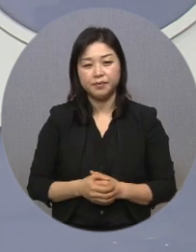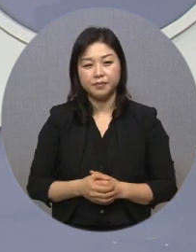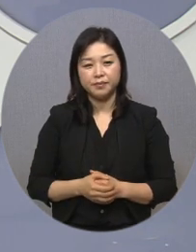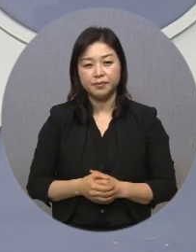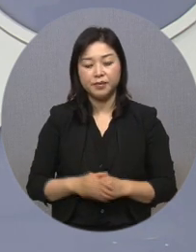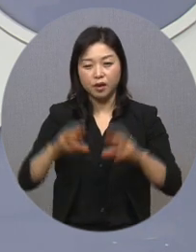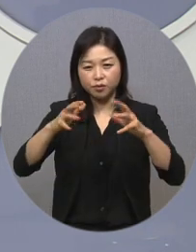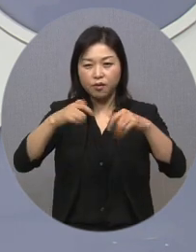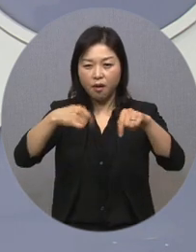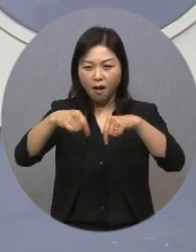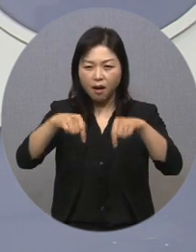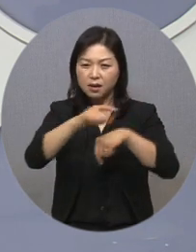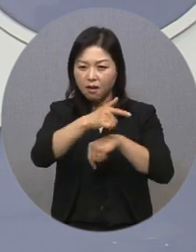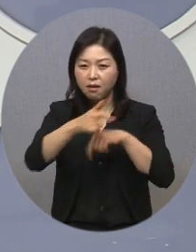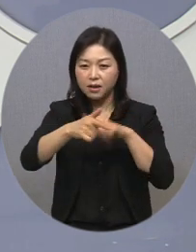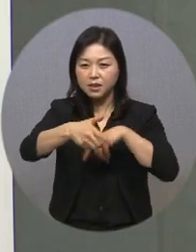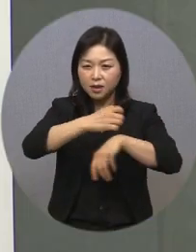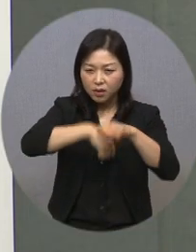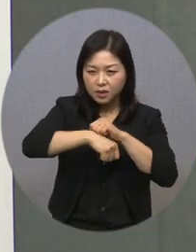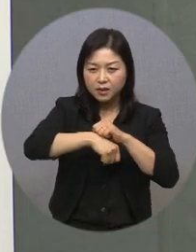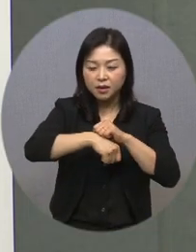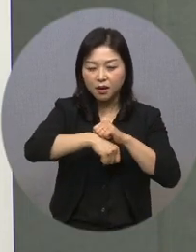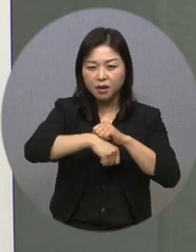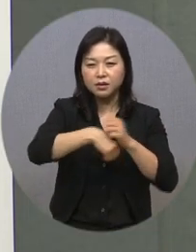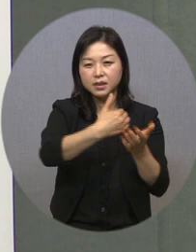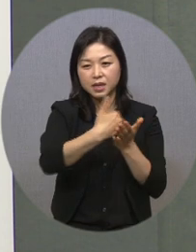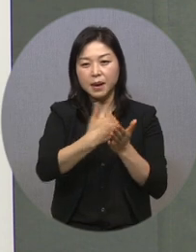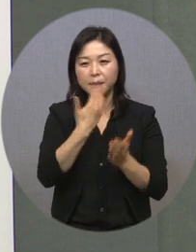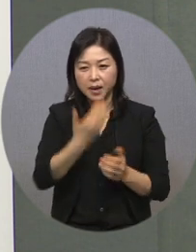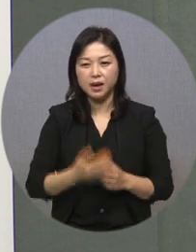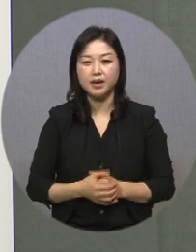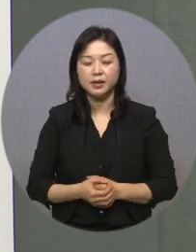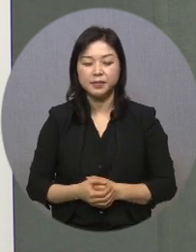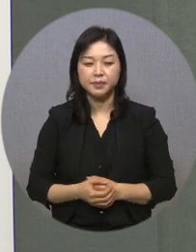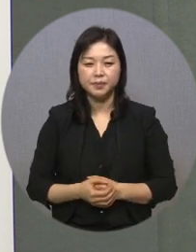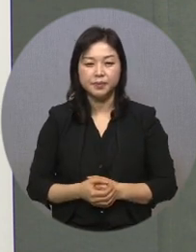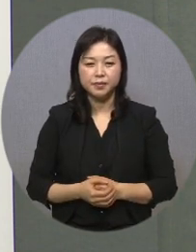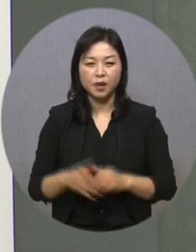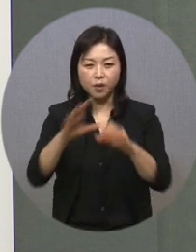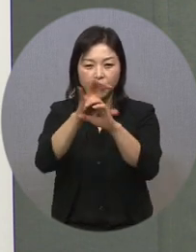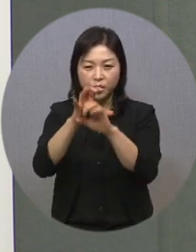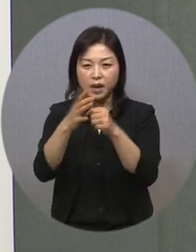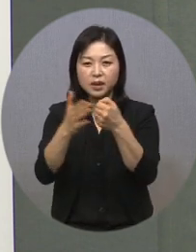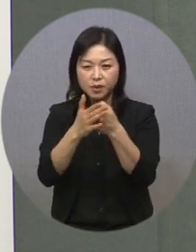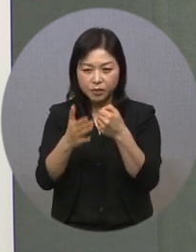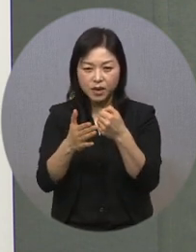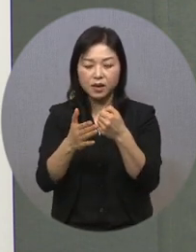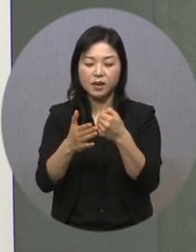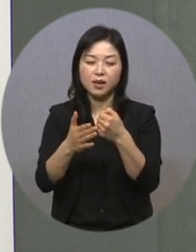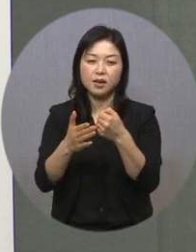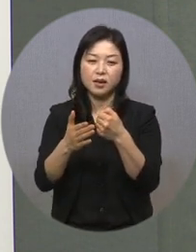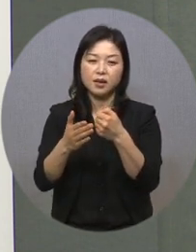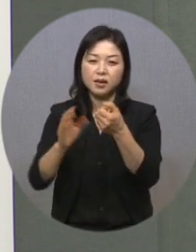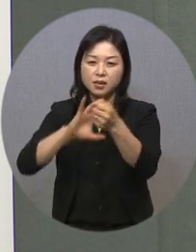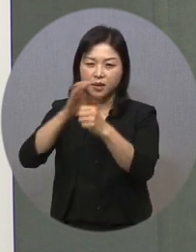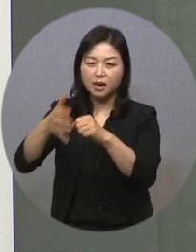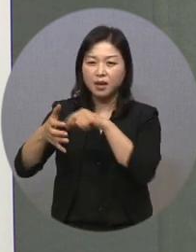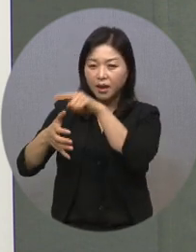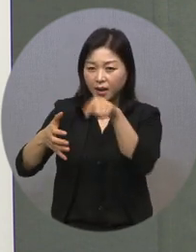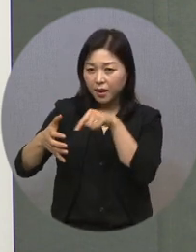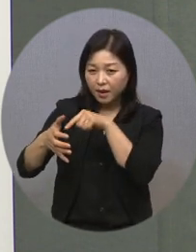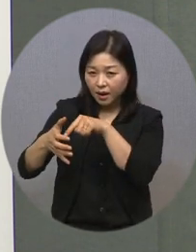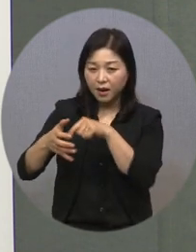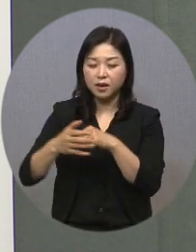좀 적극적으로 진행할 수 있다라고 하는 사업. 또 지금 코로나로다가 전 세계가 또